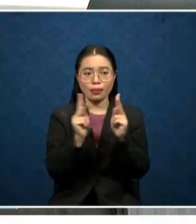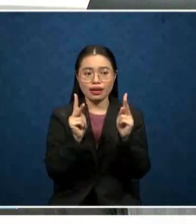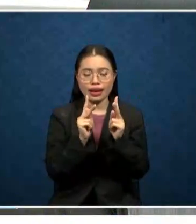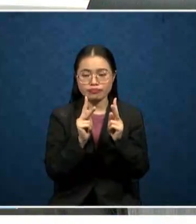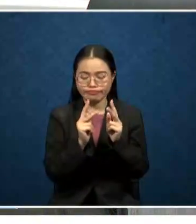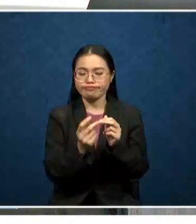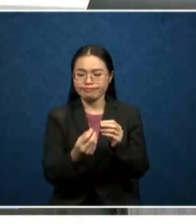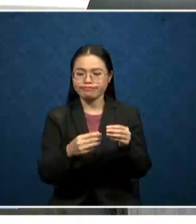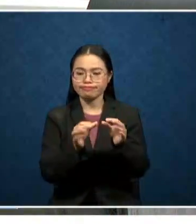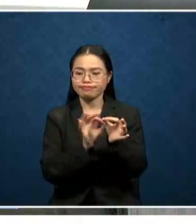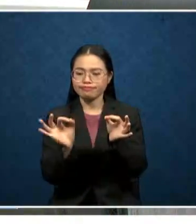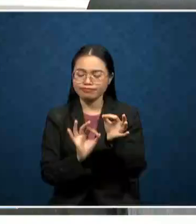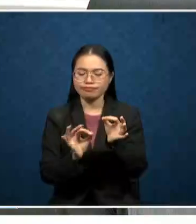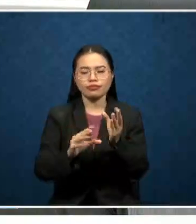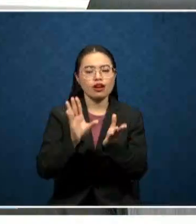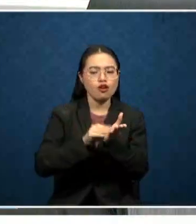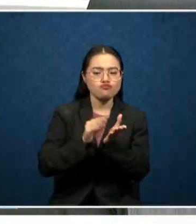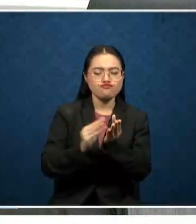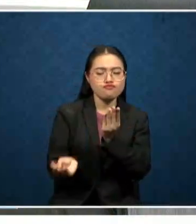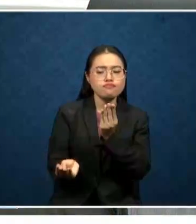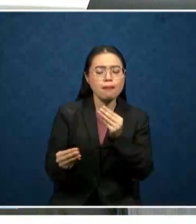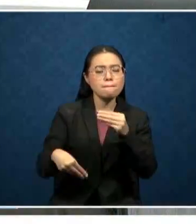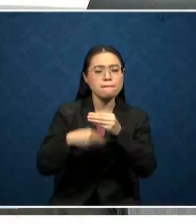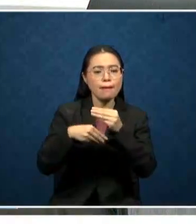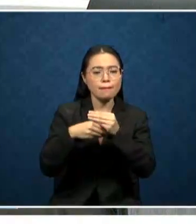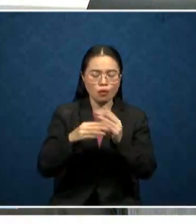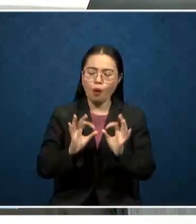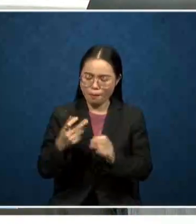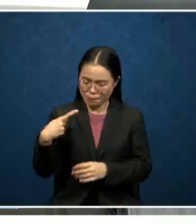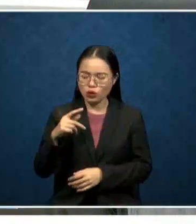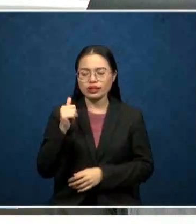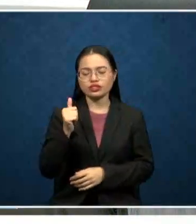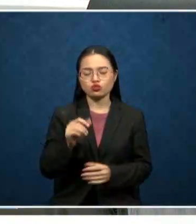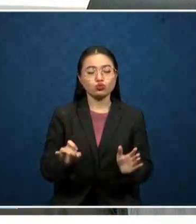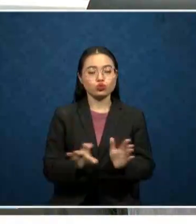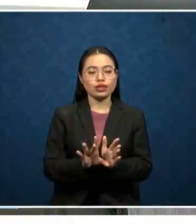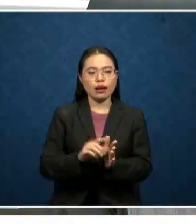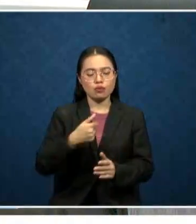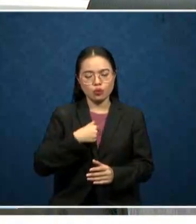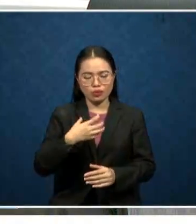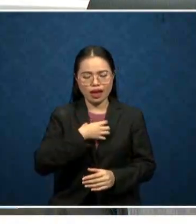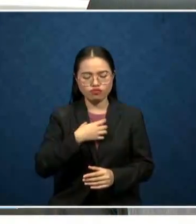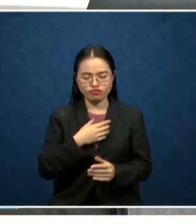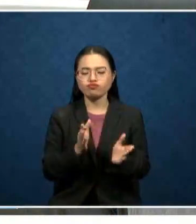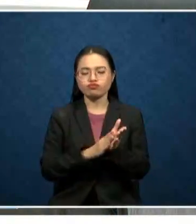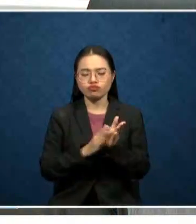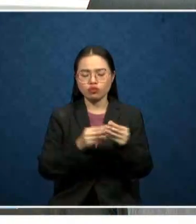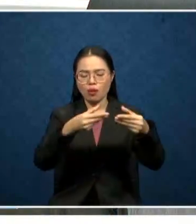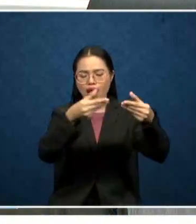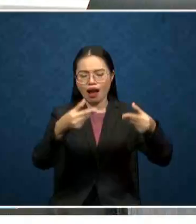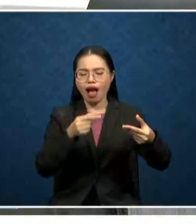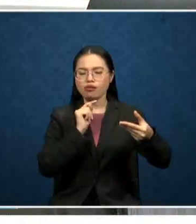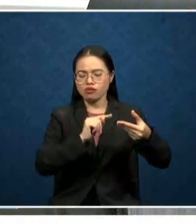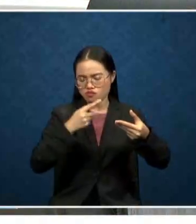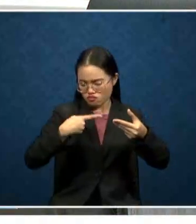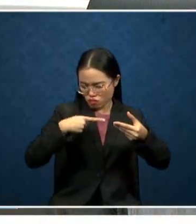เพิ่มเติมได้ก็จะเกิดประโยชน์นะครับก็สุดท้ายนะครับก็ต้องขอชื่นชมในงานฉบับนี้นะครับก็เห็นว่ามีประโยชน์อย่างยิ่งนะ